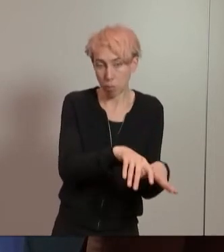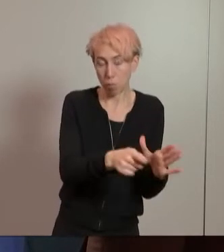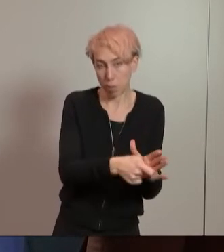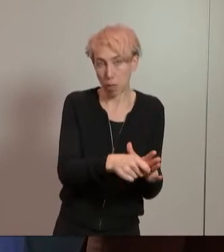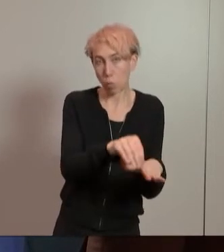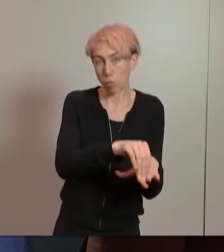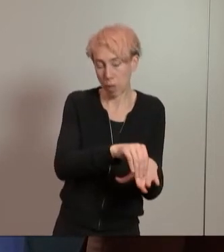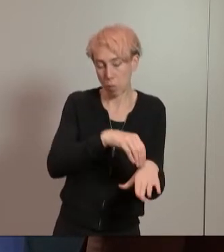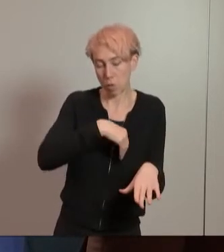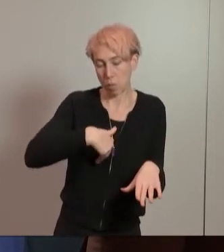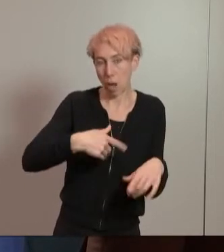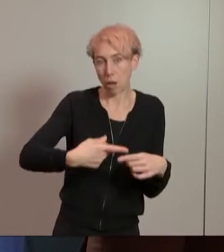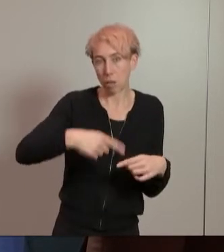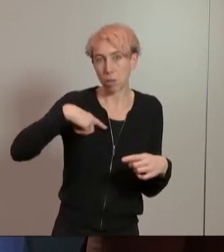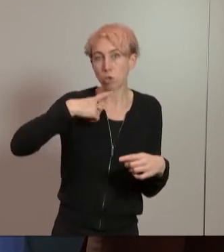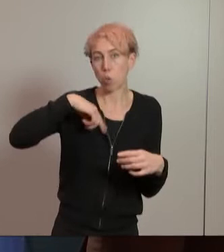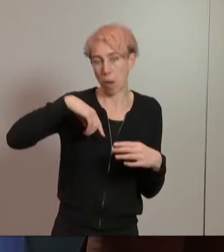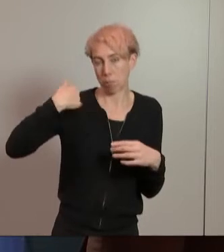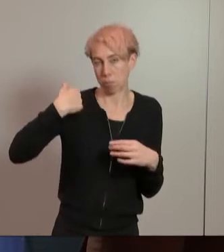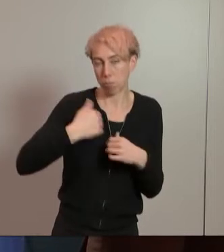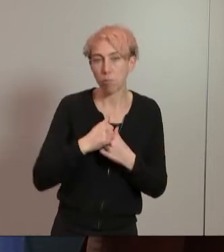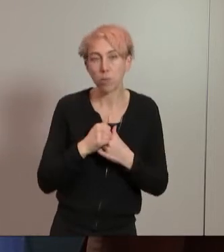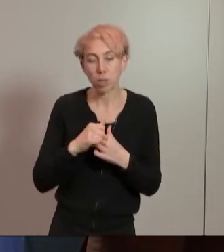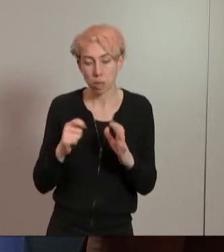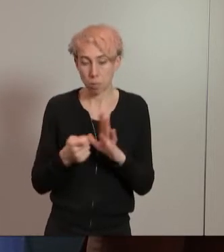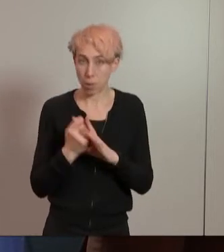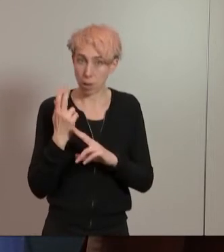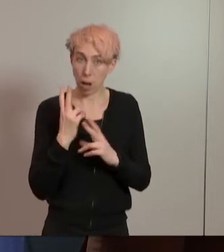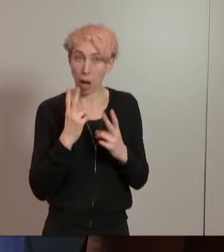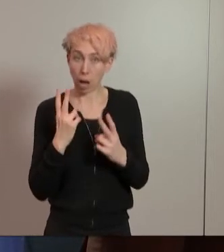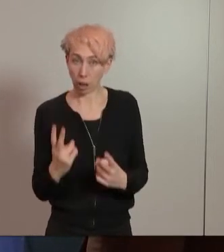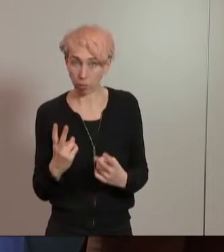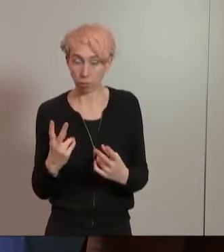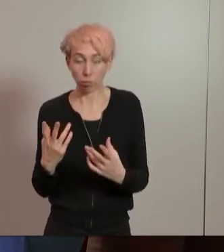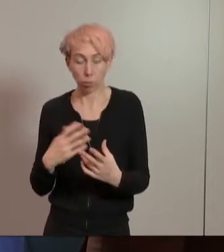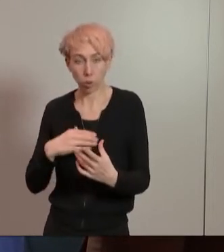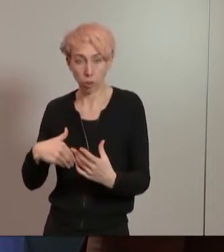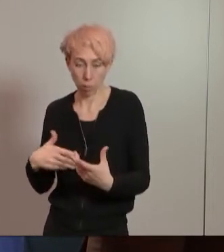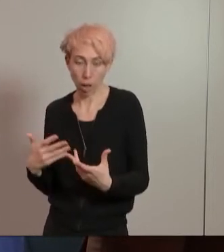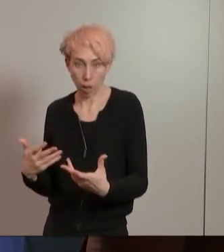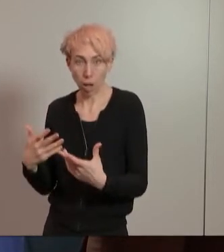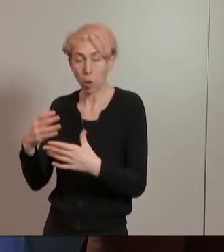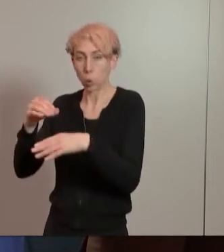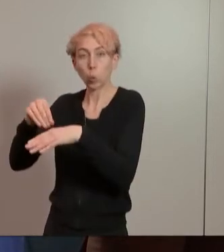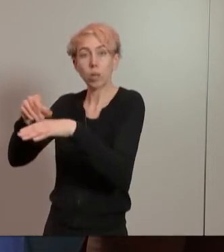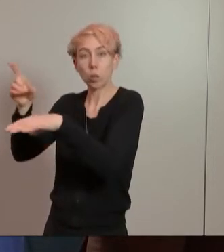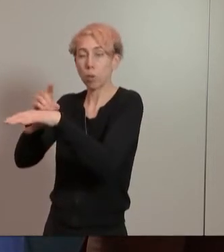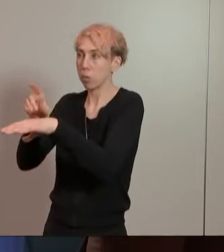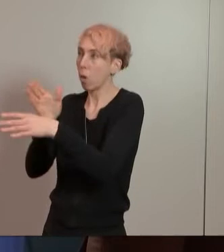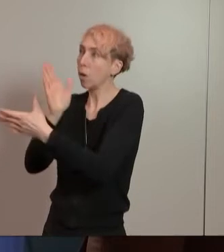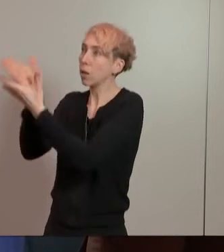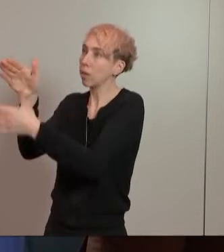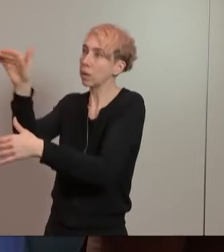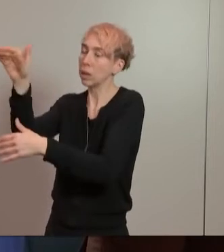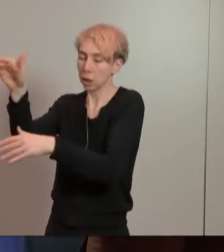dernier. De la même façon, dès son arrivée, la municipalité est intervenue auprès du conseil départemental pour que les agents puissent à nouveau